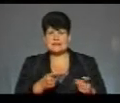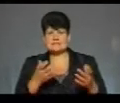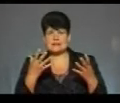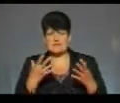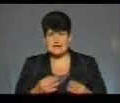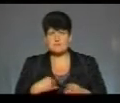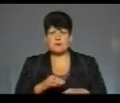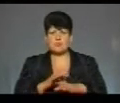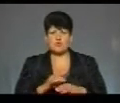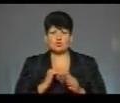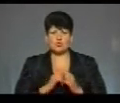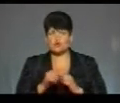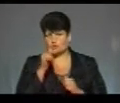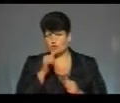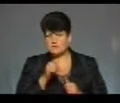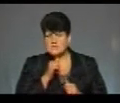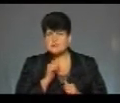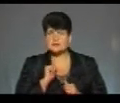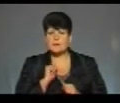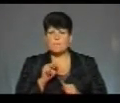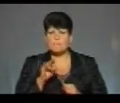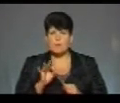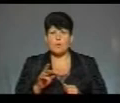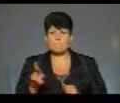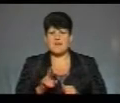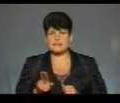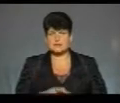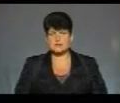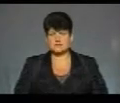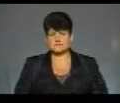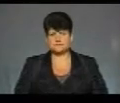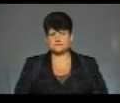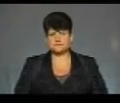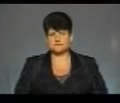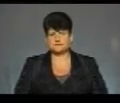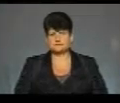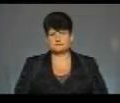проводимо щомісячно по п'ятницям.